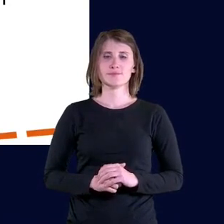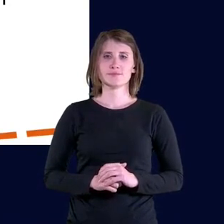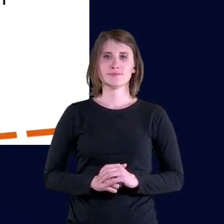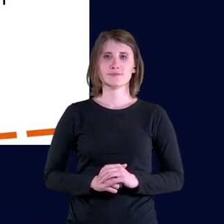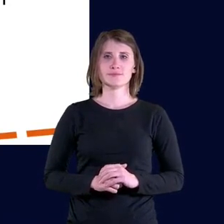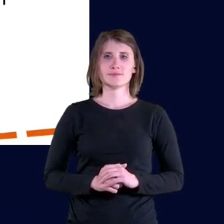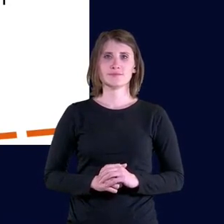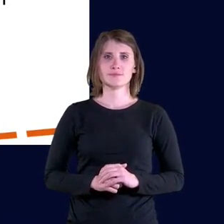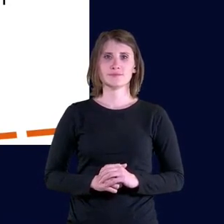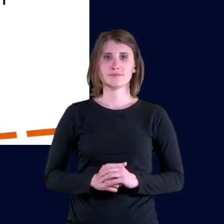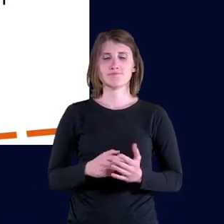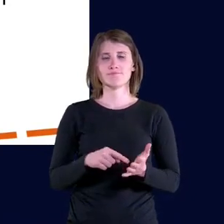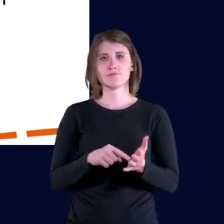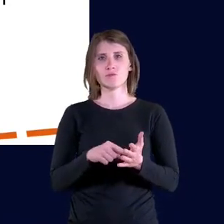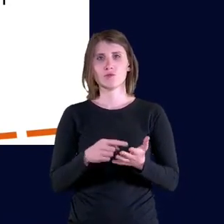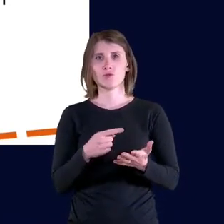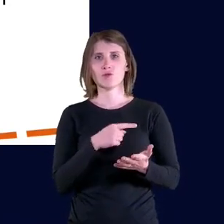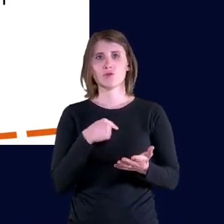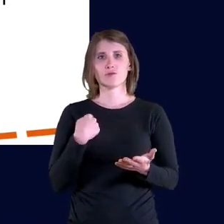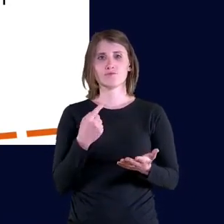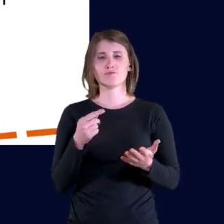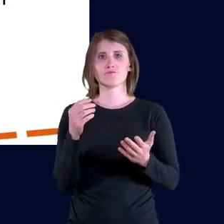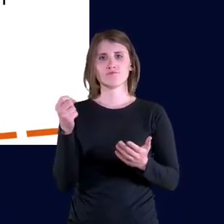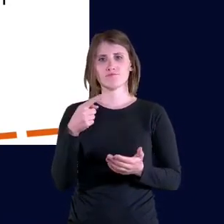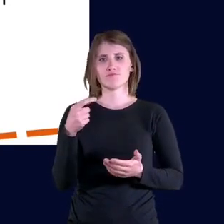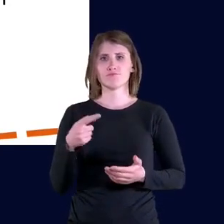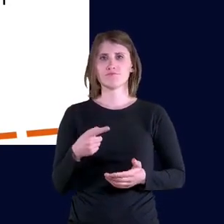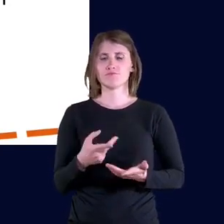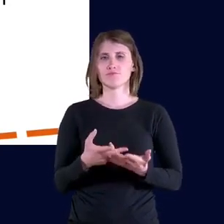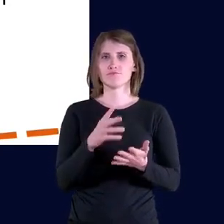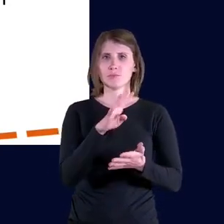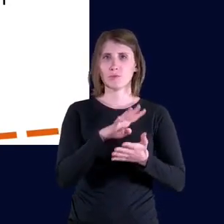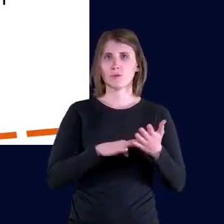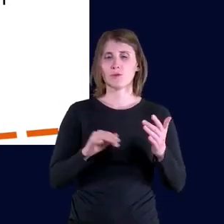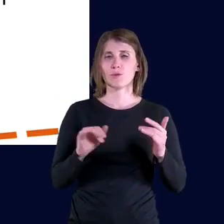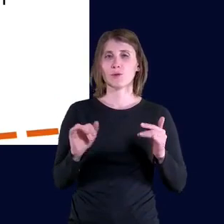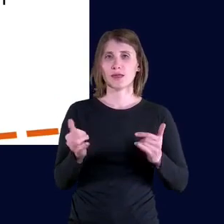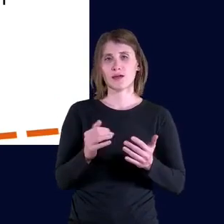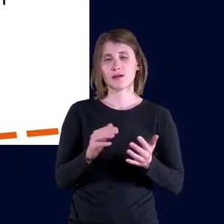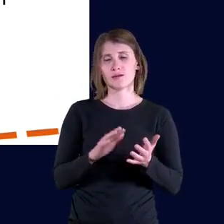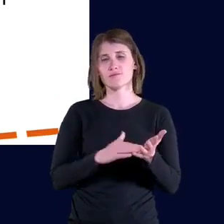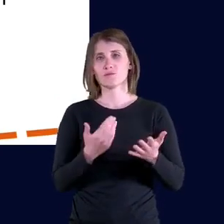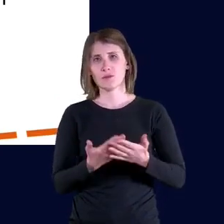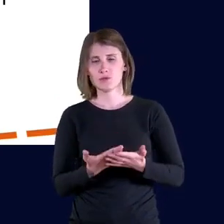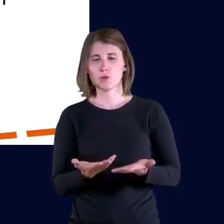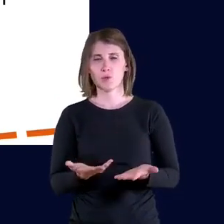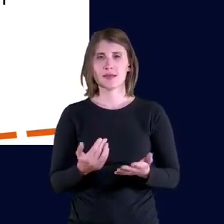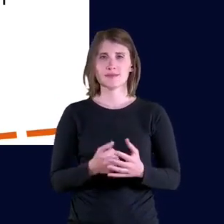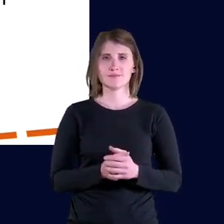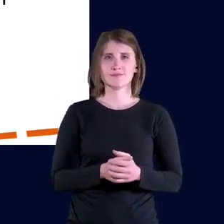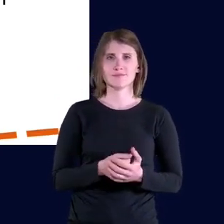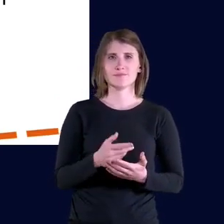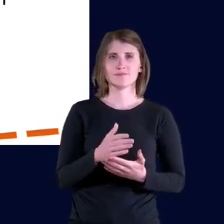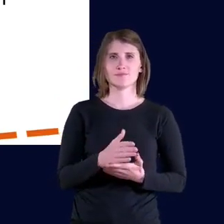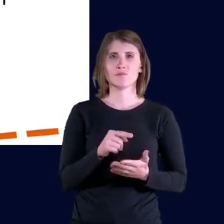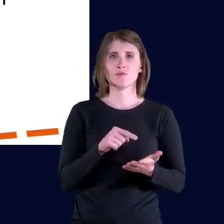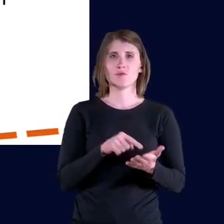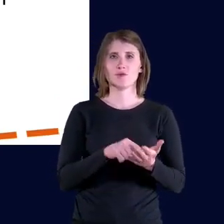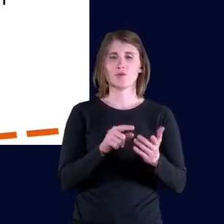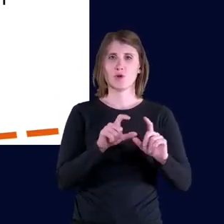i tutaj treści promujemy oczywiście na koncie na koncie